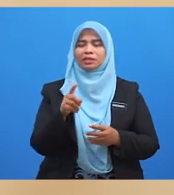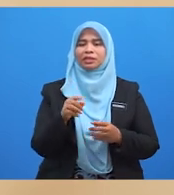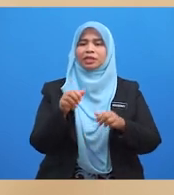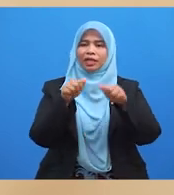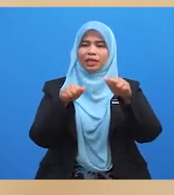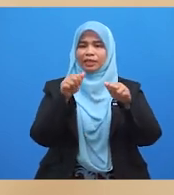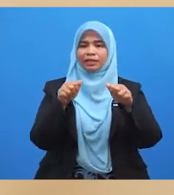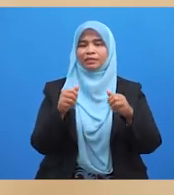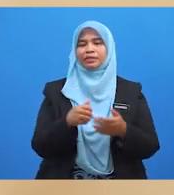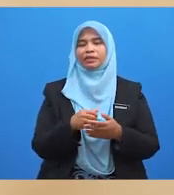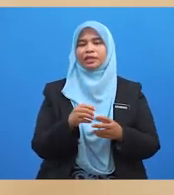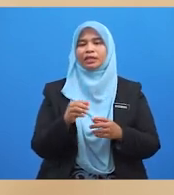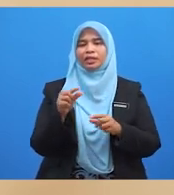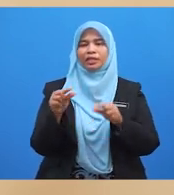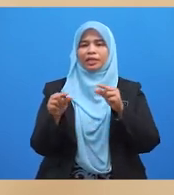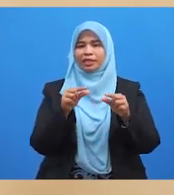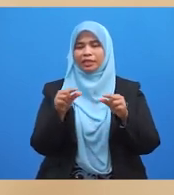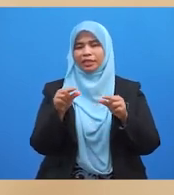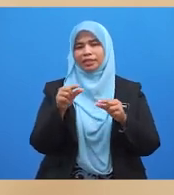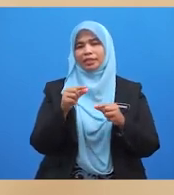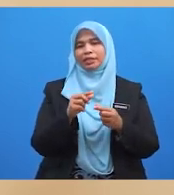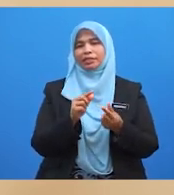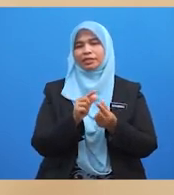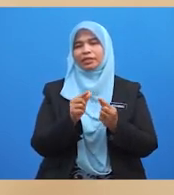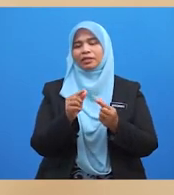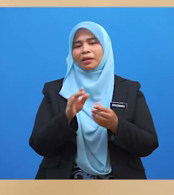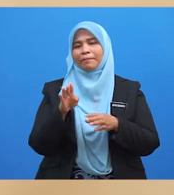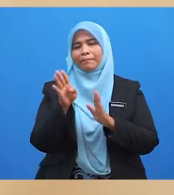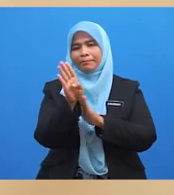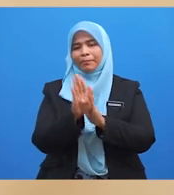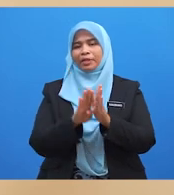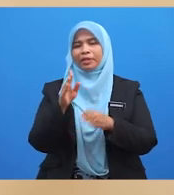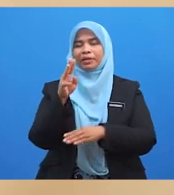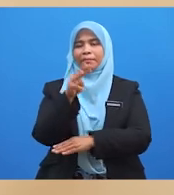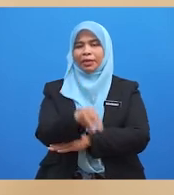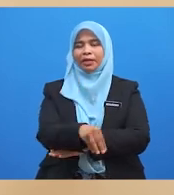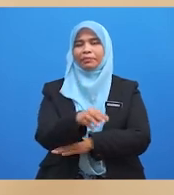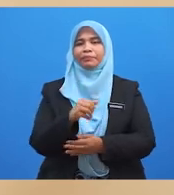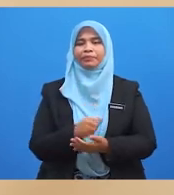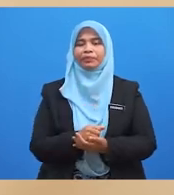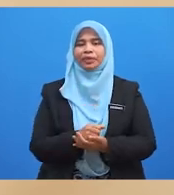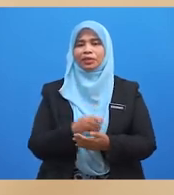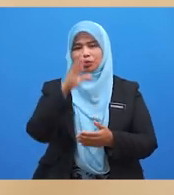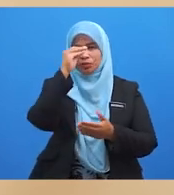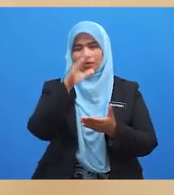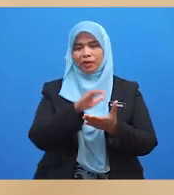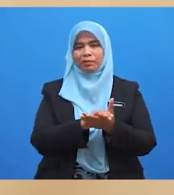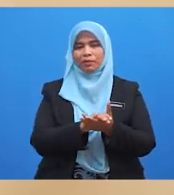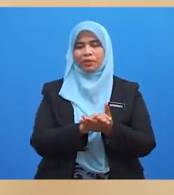adil dari segi giliran bermalam dengan isteri-isterinya. Suami dilarang sama